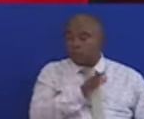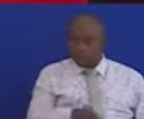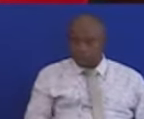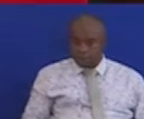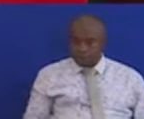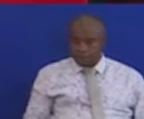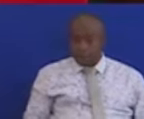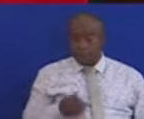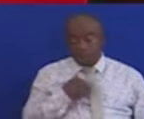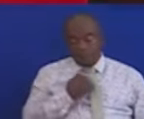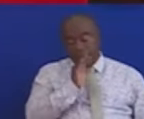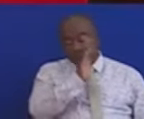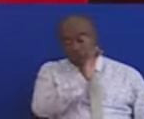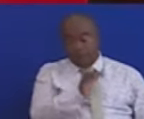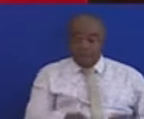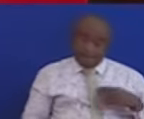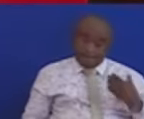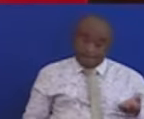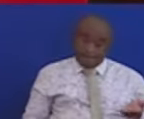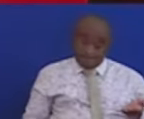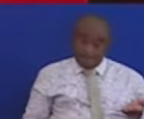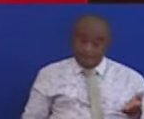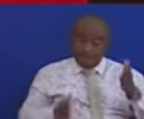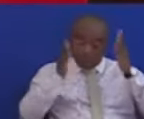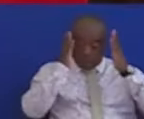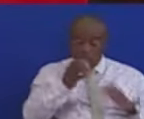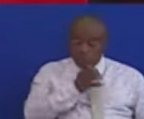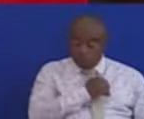MH eshima wazir wa